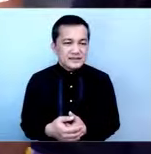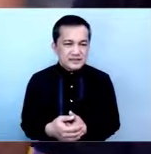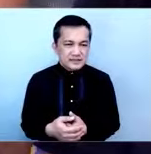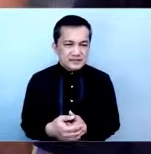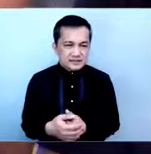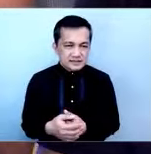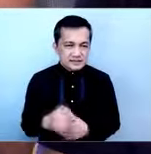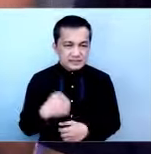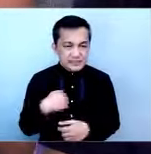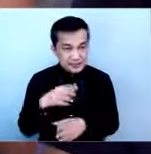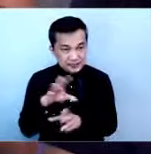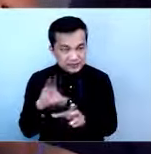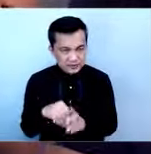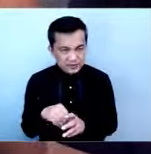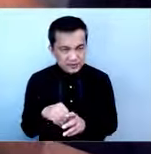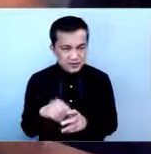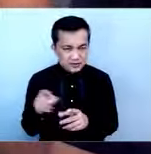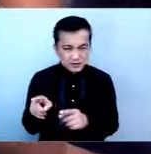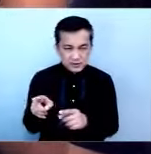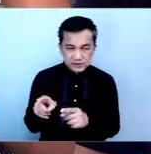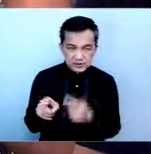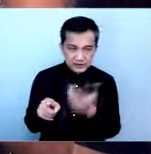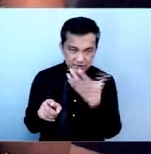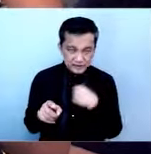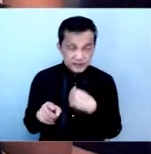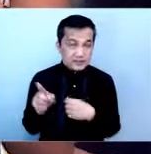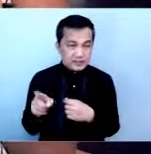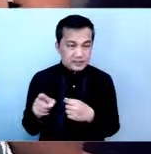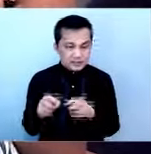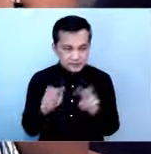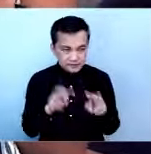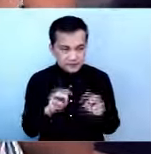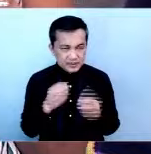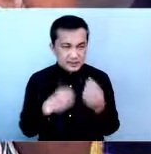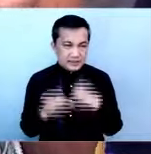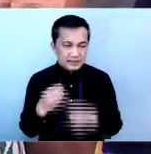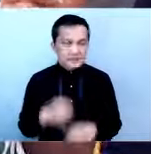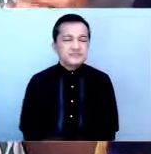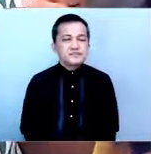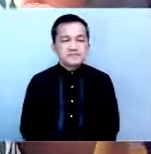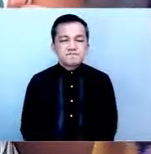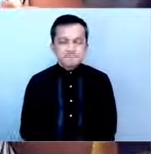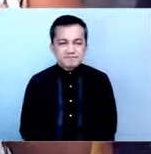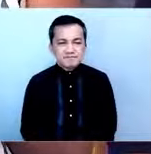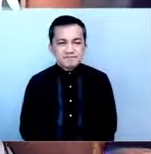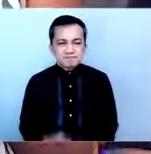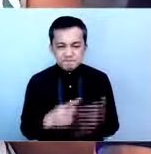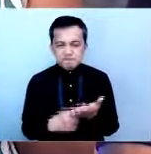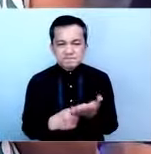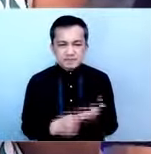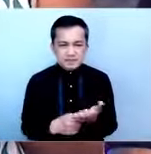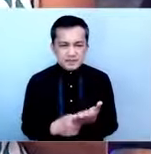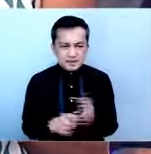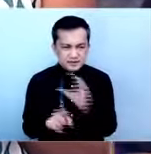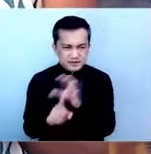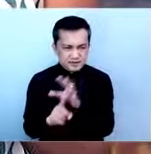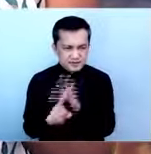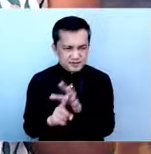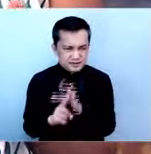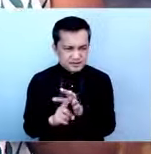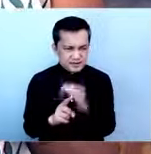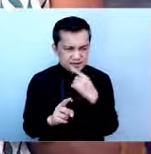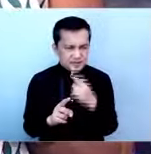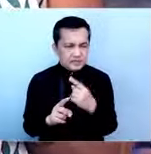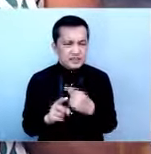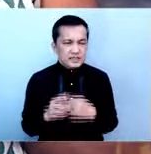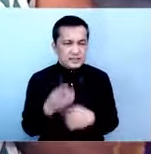Ako dyan, lalo na kung ganito kagaganda ang itsura ng mga kakanin natin. At para pag-usapan ng kanilang patok na takes at classic Pinoy